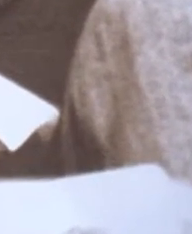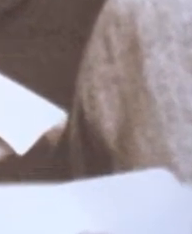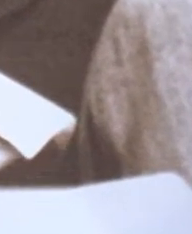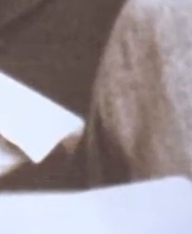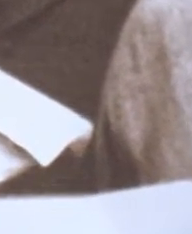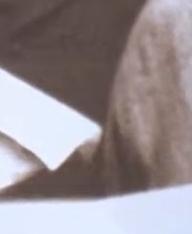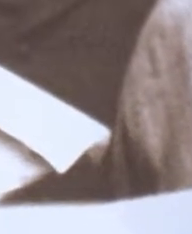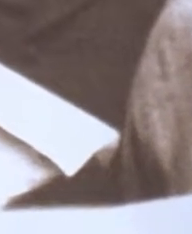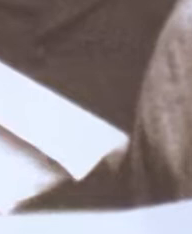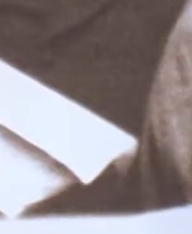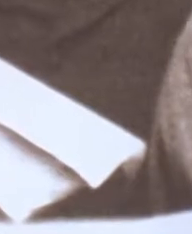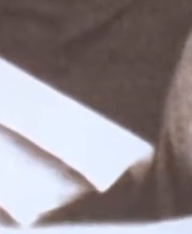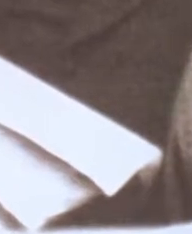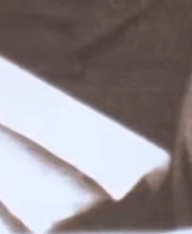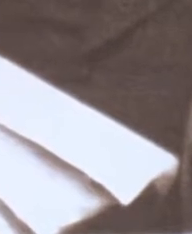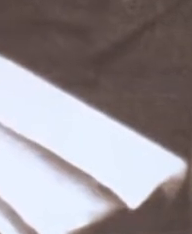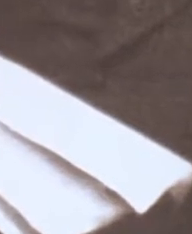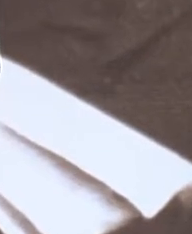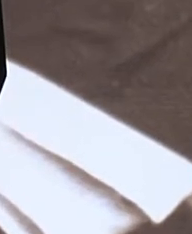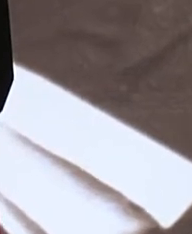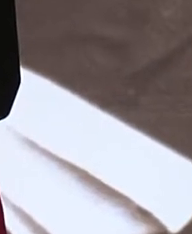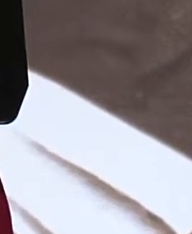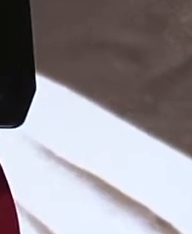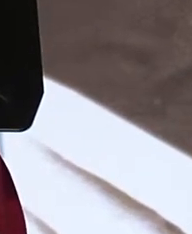Jozsek Kokot und Magdalena Buchsbaum geboren.